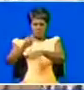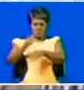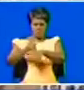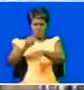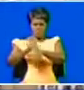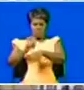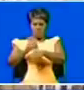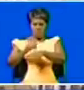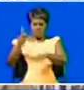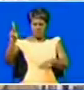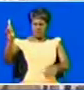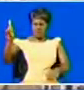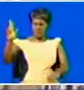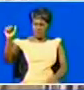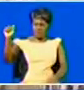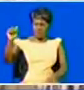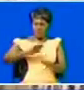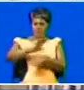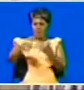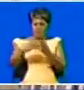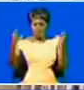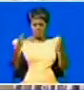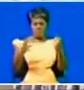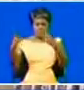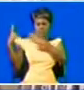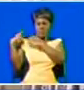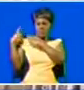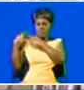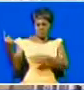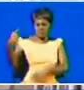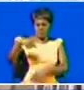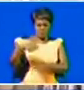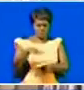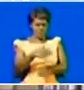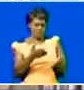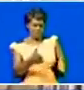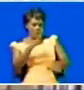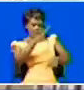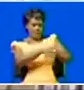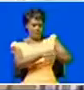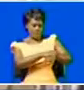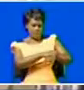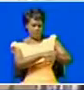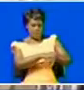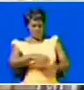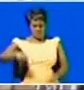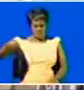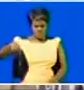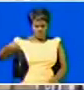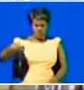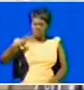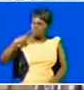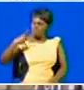watu ya KRA or the other team concerned, tuka move here kwa hii site. Tuliweza kupata hii magunia